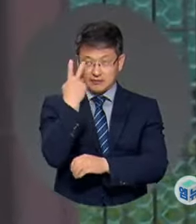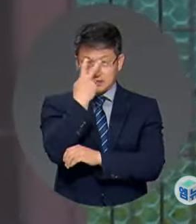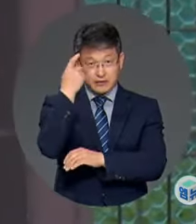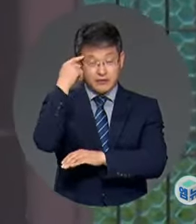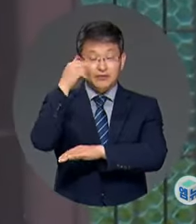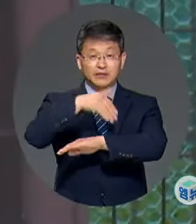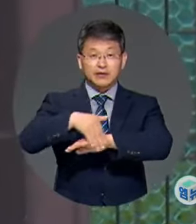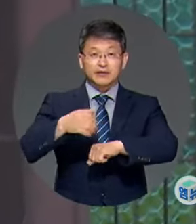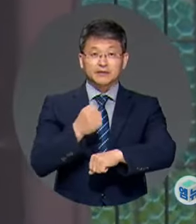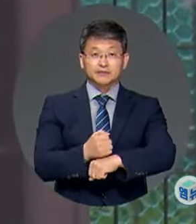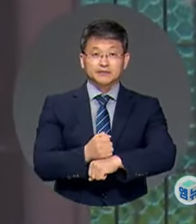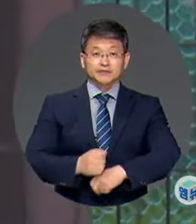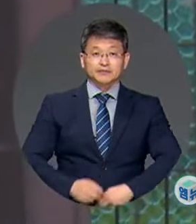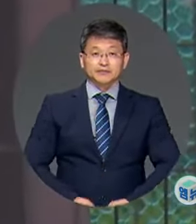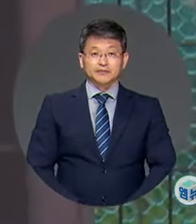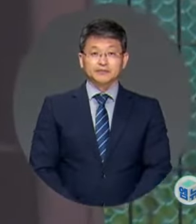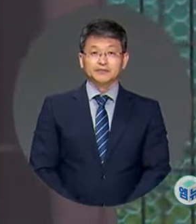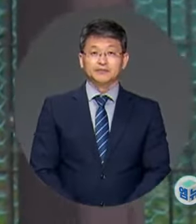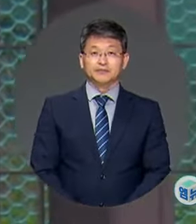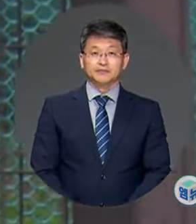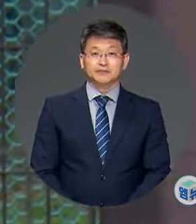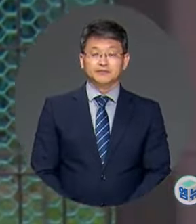계획입니다 MBC 뉴스 문진입니다